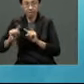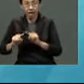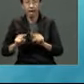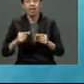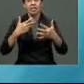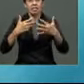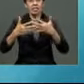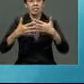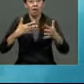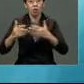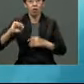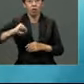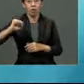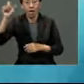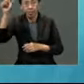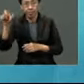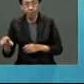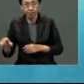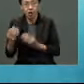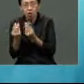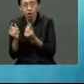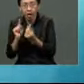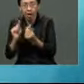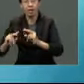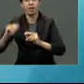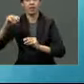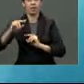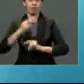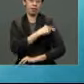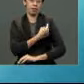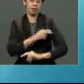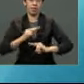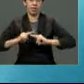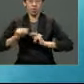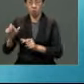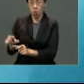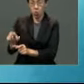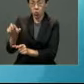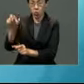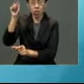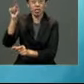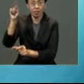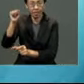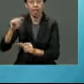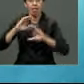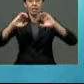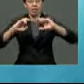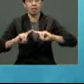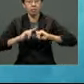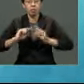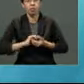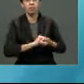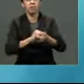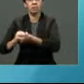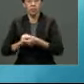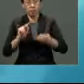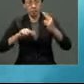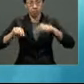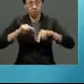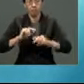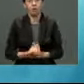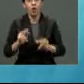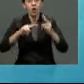ามือนี่ตัวเลขมันอาจจะหายไปคือเอกชนนะครับสีเทาๆสูงสุดเนี่ยฮะก็คือภาครัฐและเอกชนร่วมกันนะครับตรวจไปเยอะแล้ว